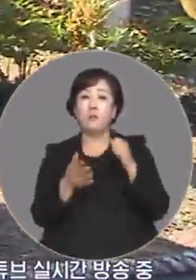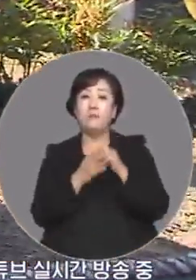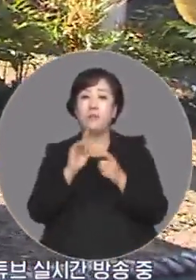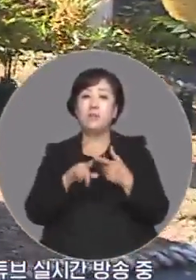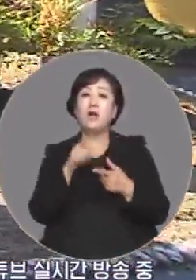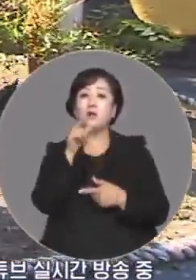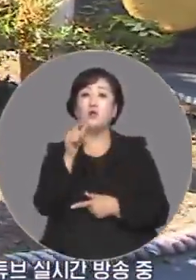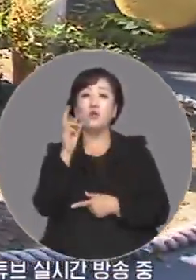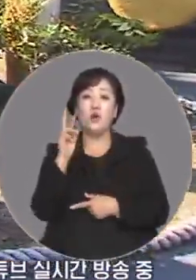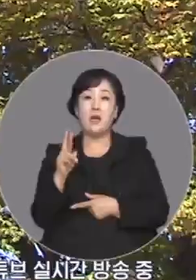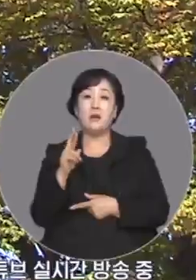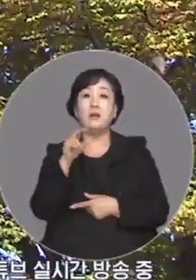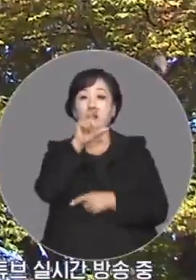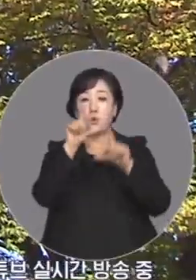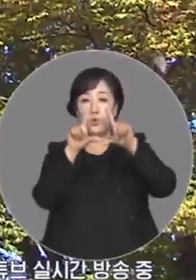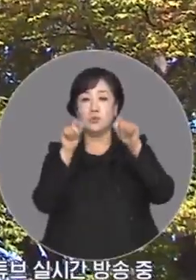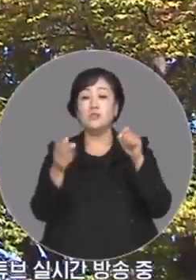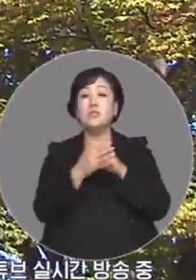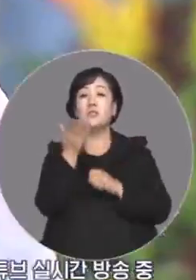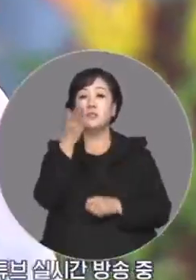QR코드가 있는데요.